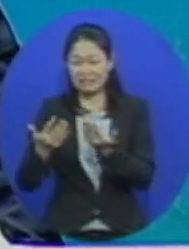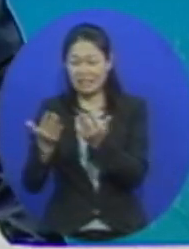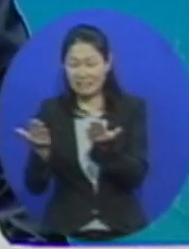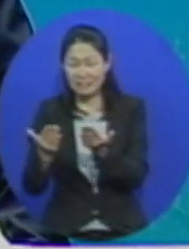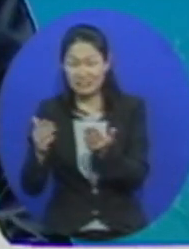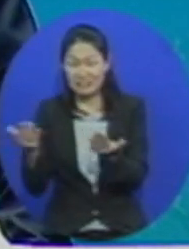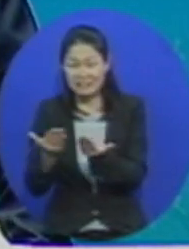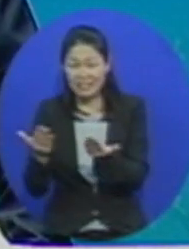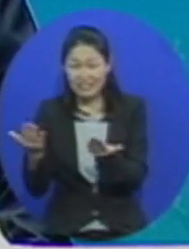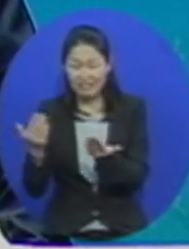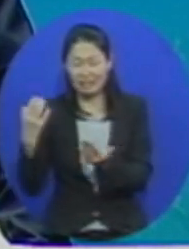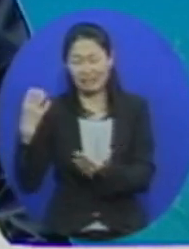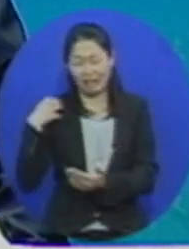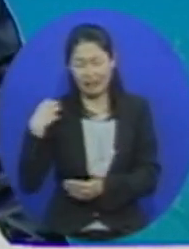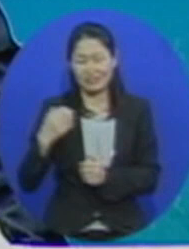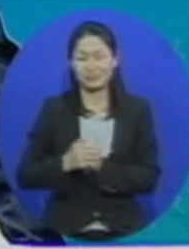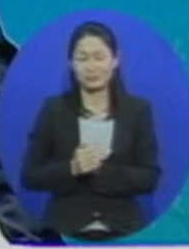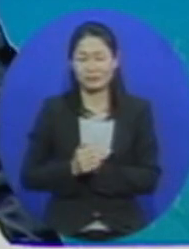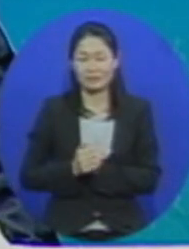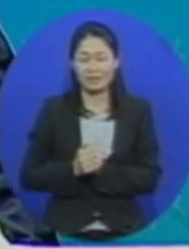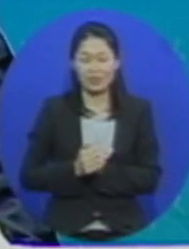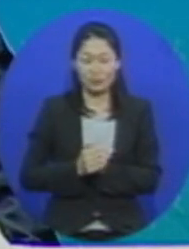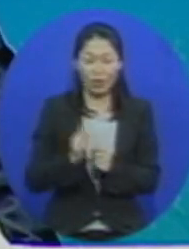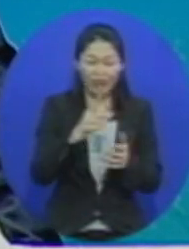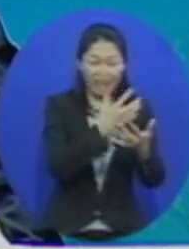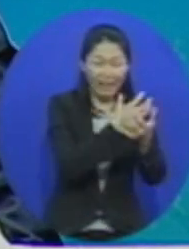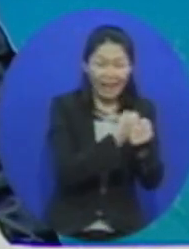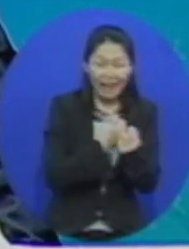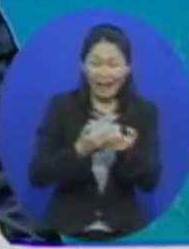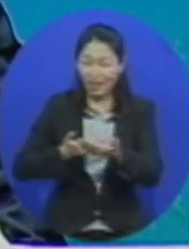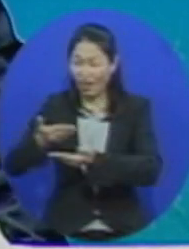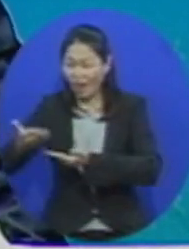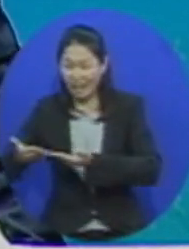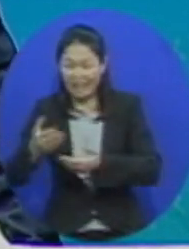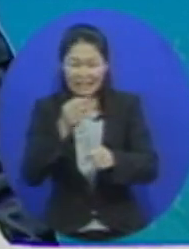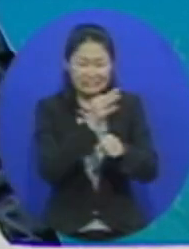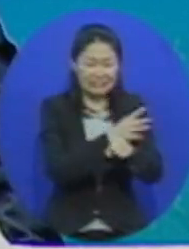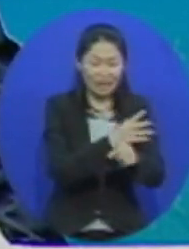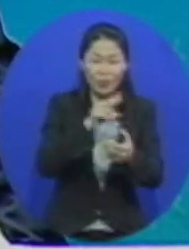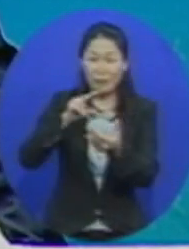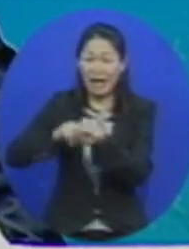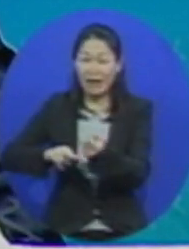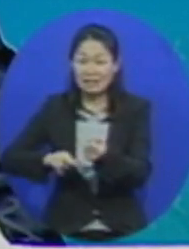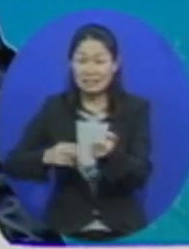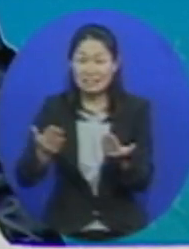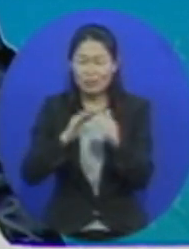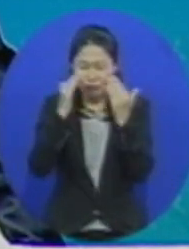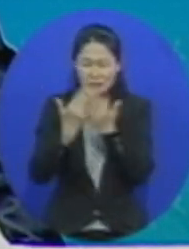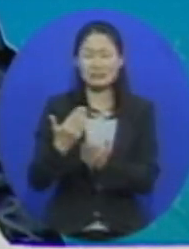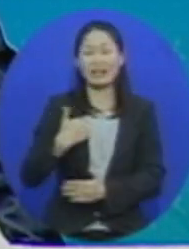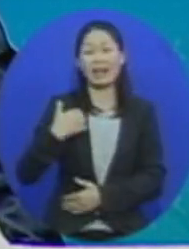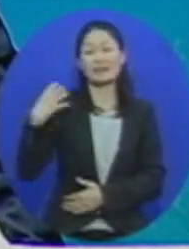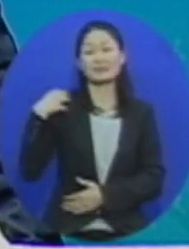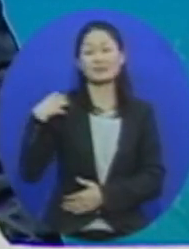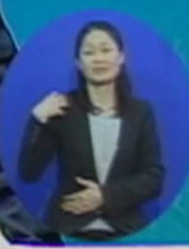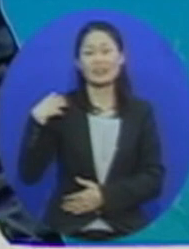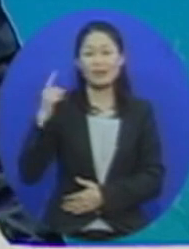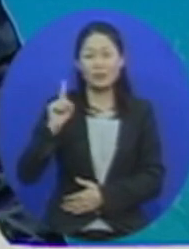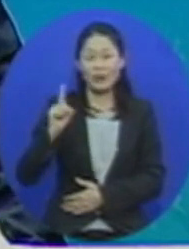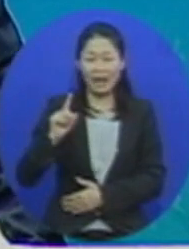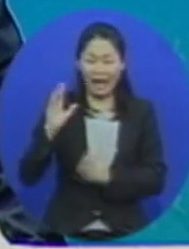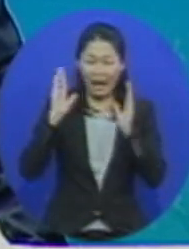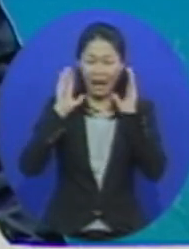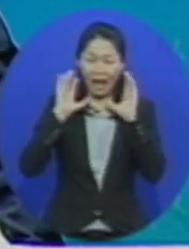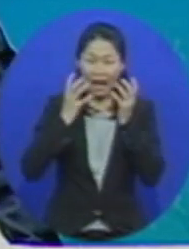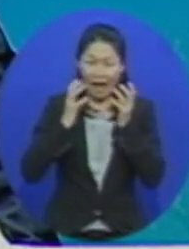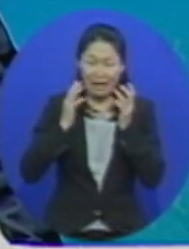그것도 내가 알아서 하는 거예요 무슨 게 약하고 거래하고 사고팔고 그 거다 내가 알아서 하는 거예요 애들 진로